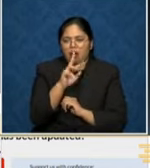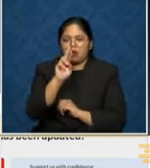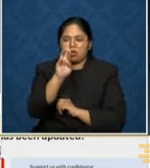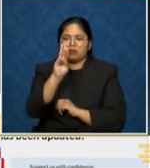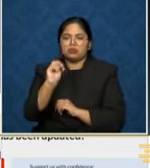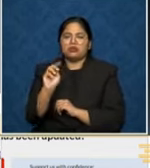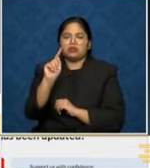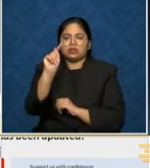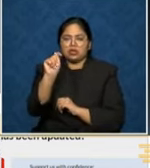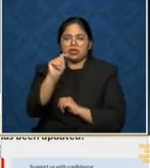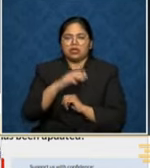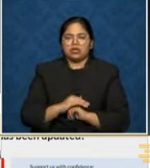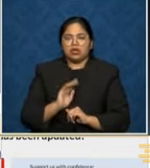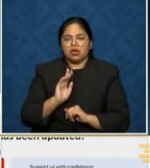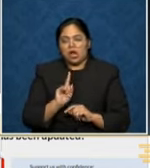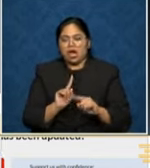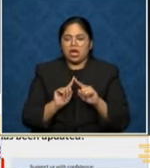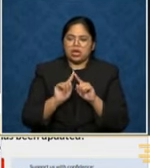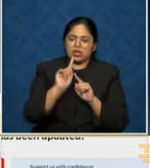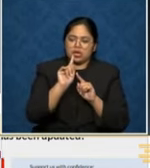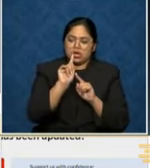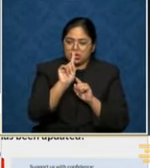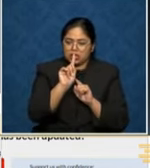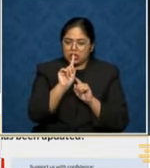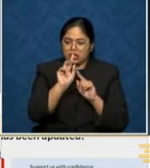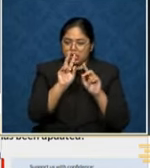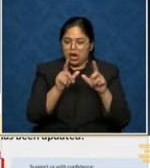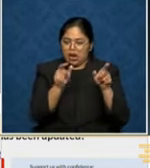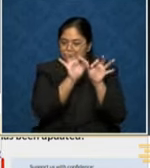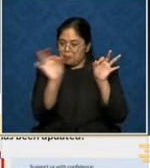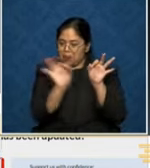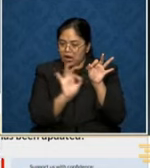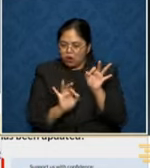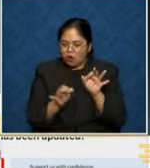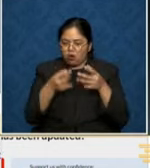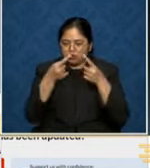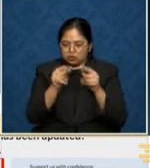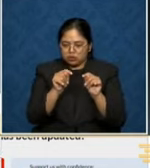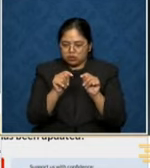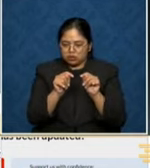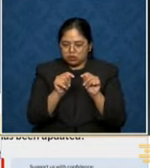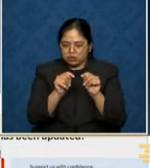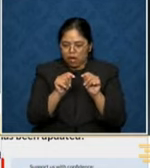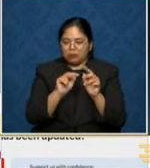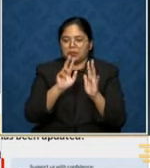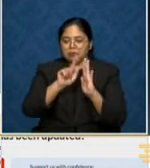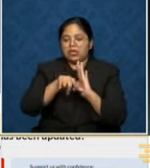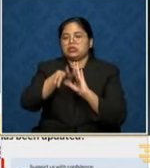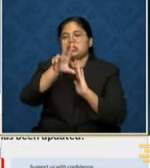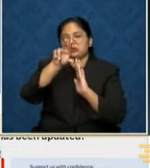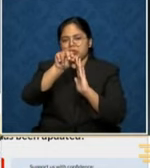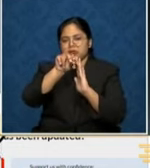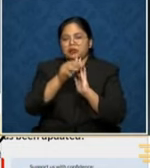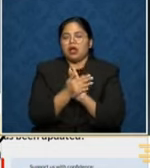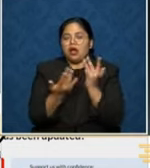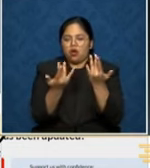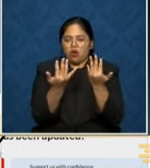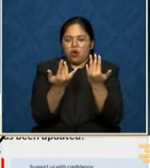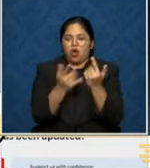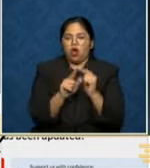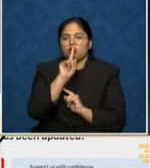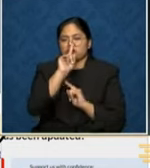ะคะไม่เอา1ประโยคของดิฉันมาตอบชี้แจงครึ่งชั่วโมงอย่างที่ผ่านมาแล้วกันนะคะรอให้หลายๆคนเนี่ย